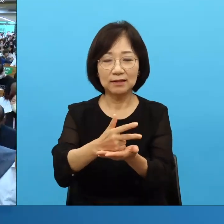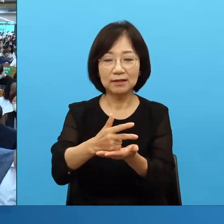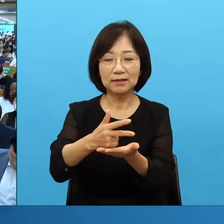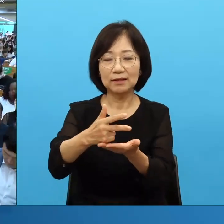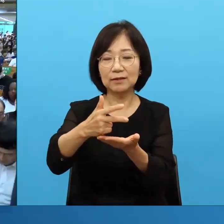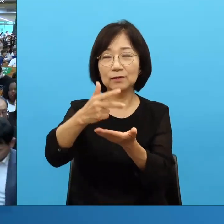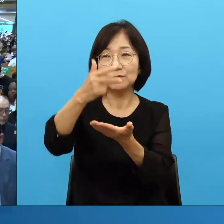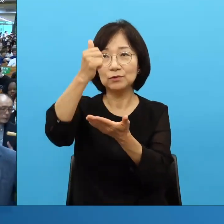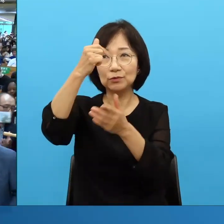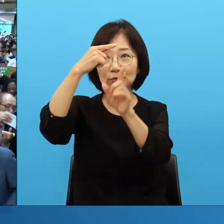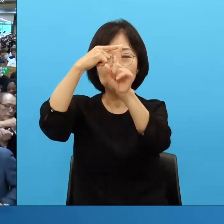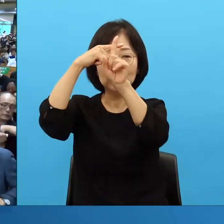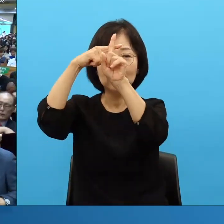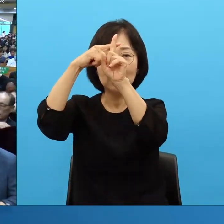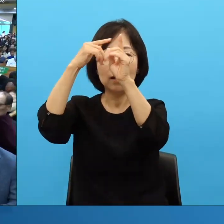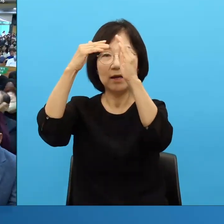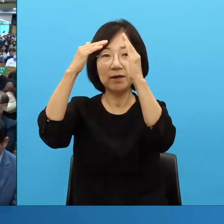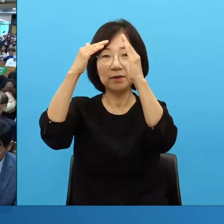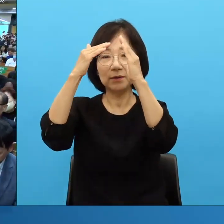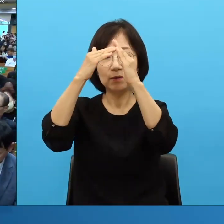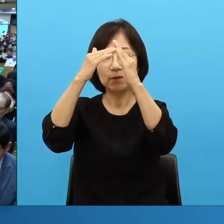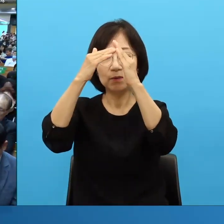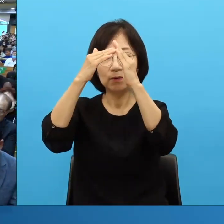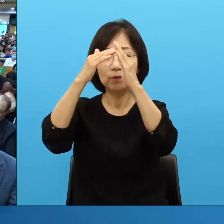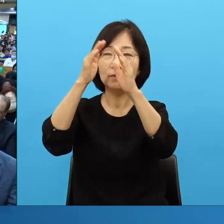사랑합니다. 내 주의